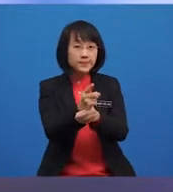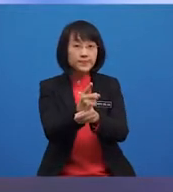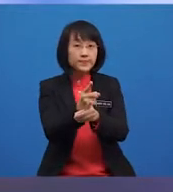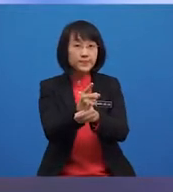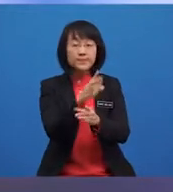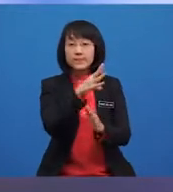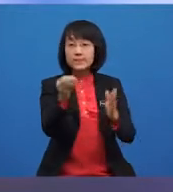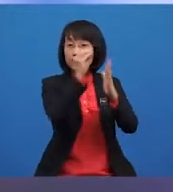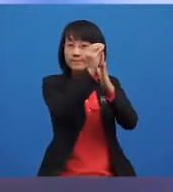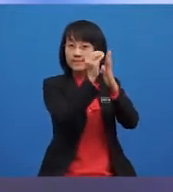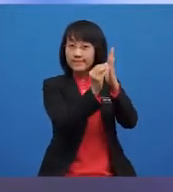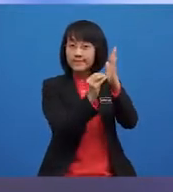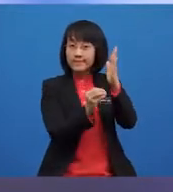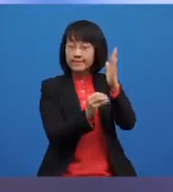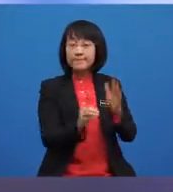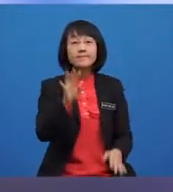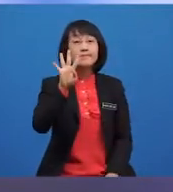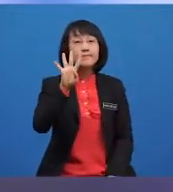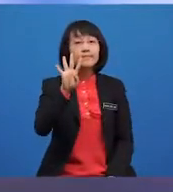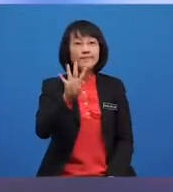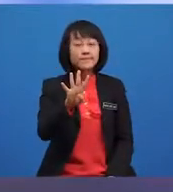betul dan lorekkan